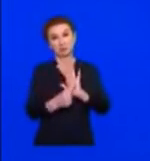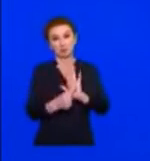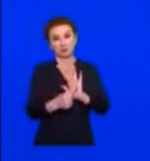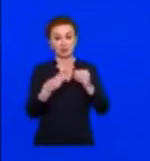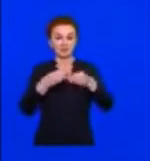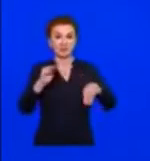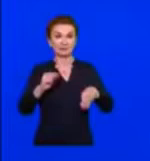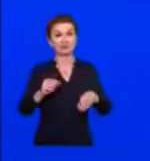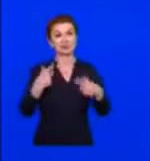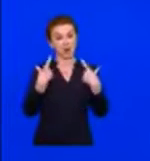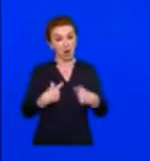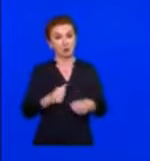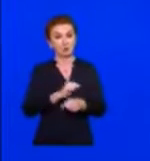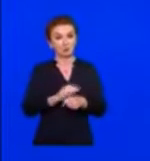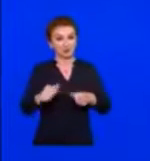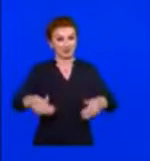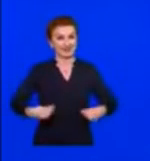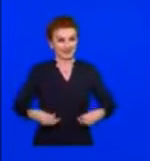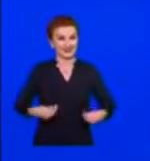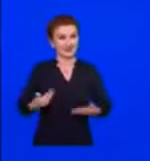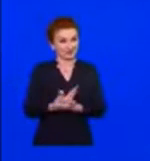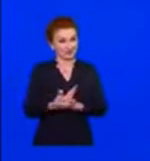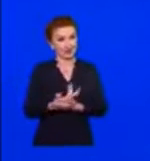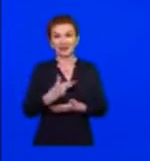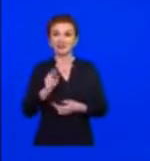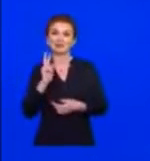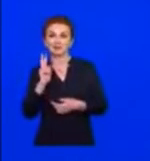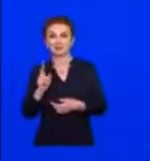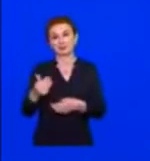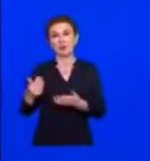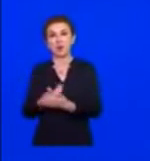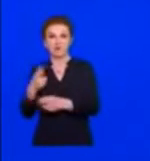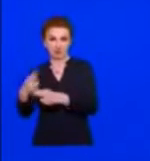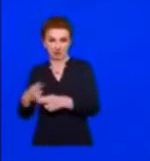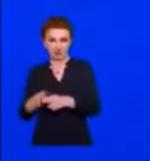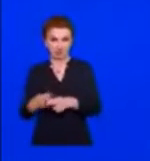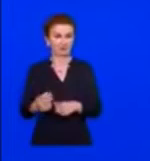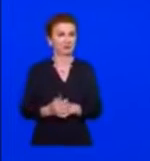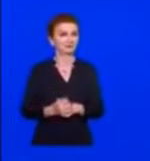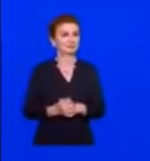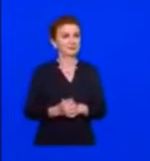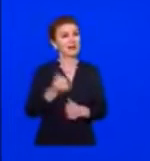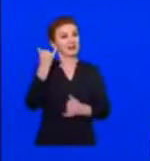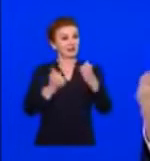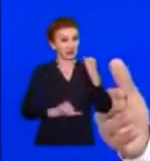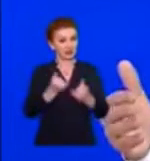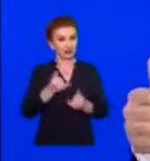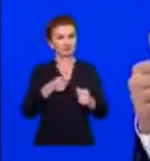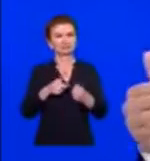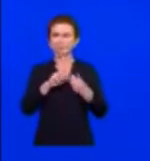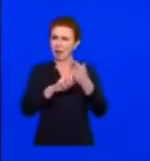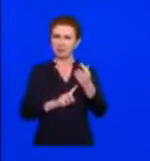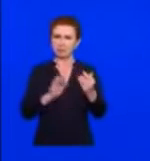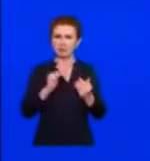niż są wyłapywane poprzez testy jako osoby zakażone. Jeżeli ten wskaźnik będzie się